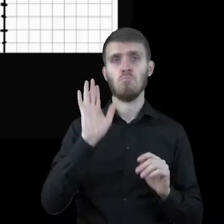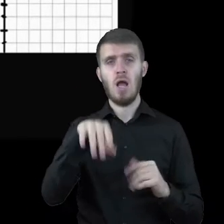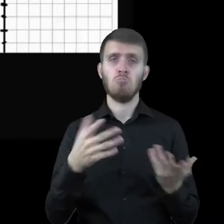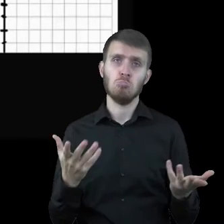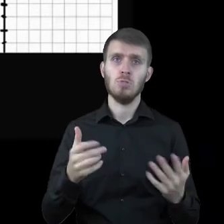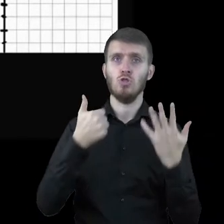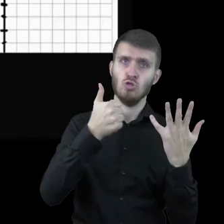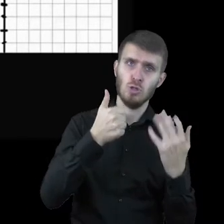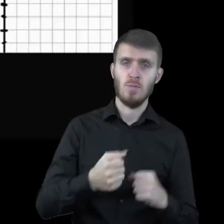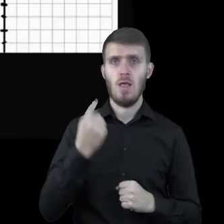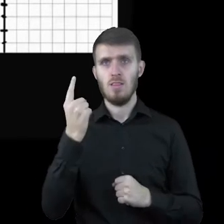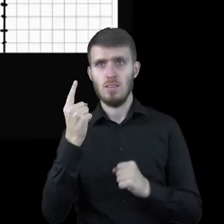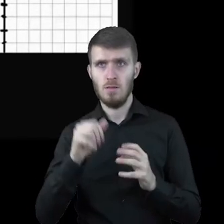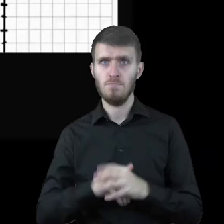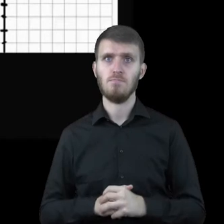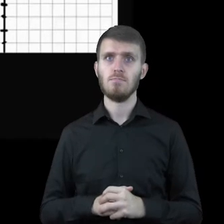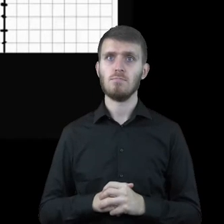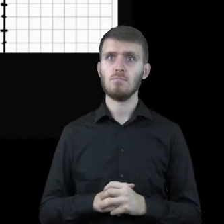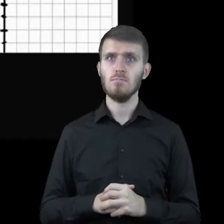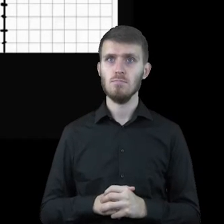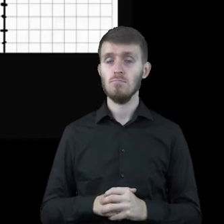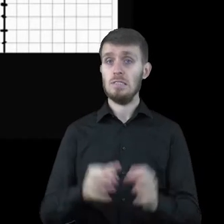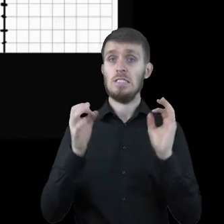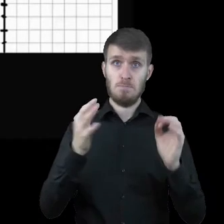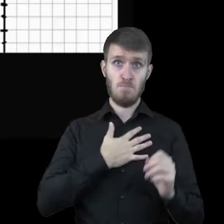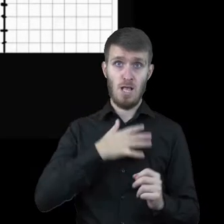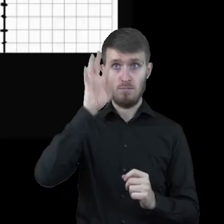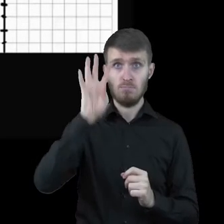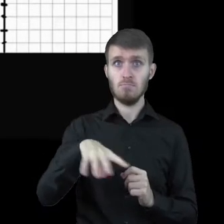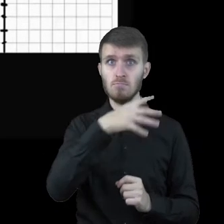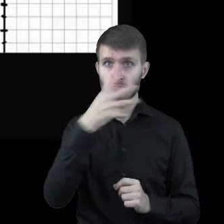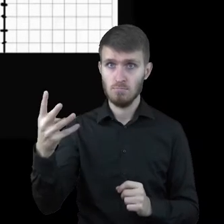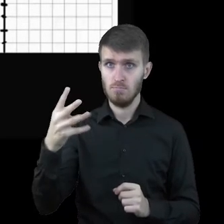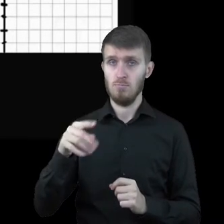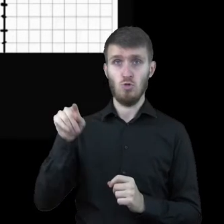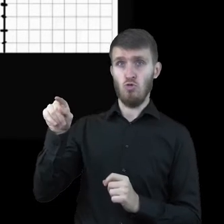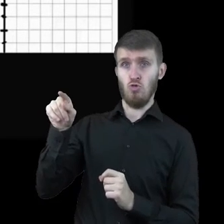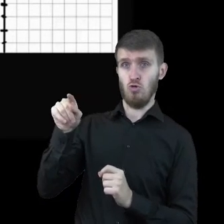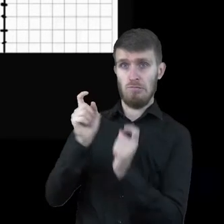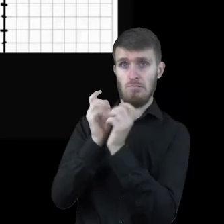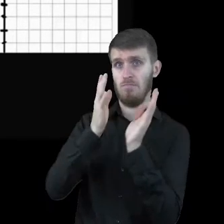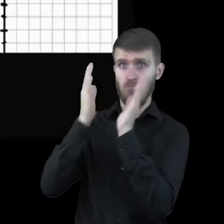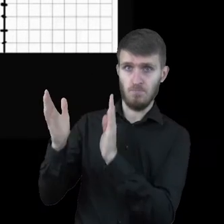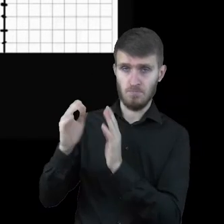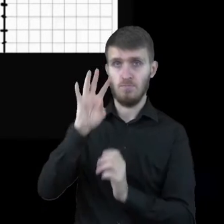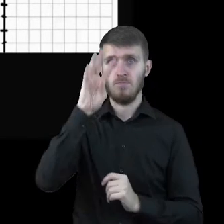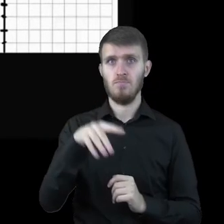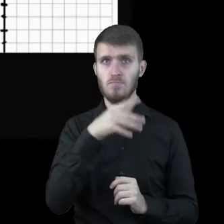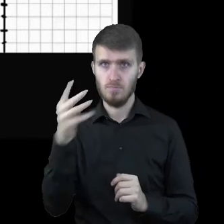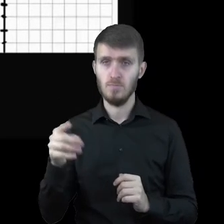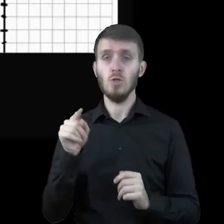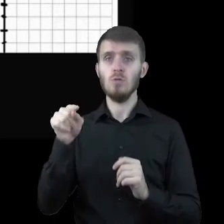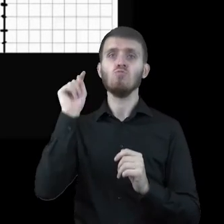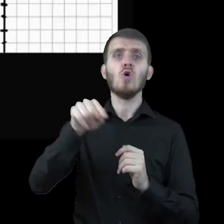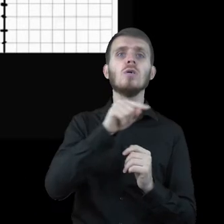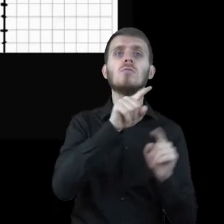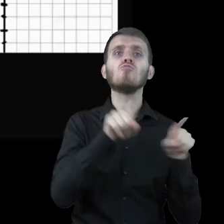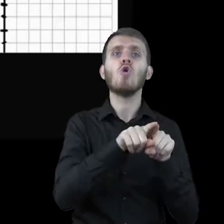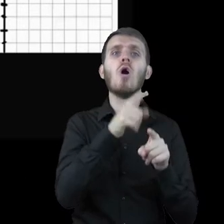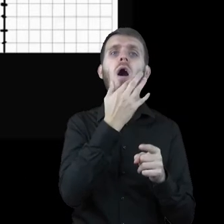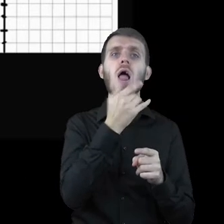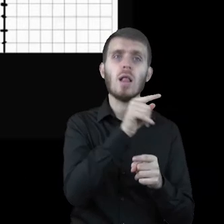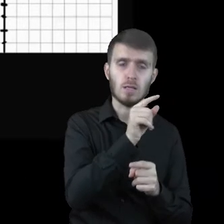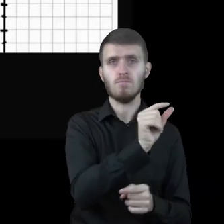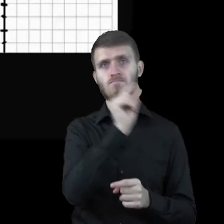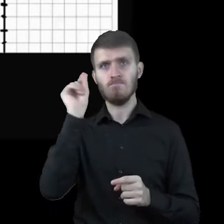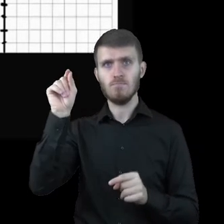a drugi punkt ma współrzędne 6 i 1. Zaznaczmy może je na płaszczyźnie